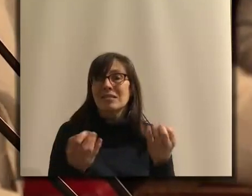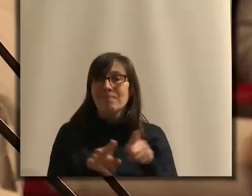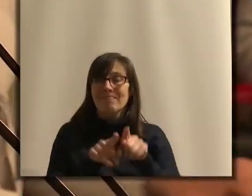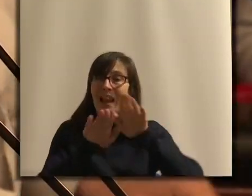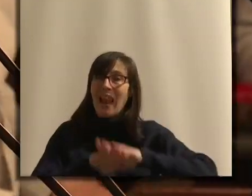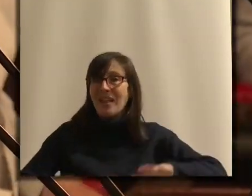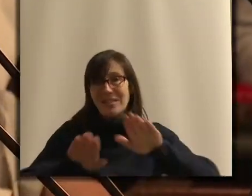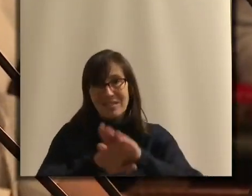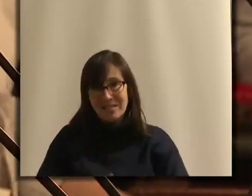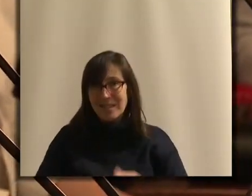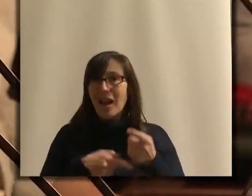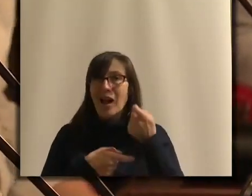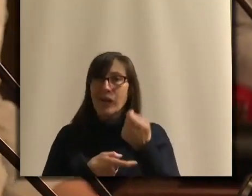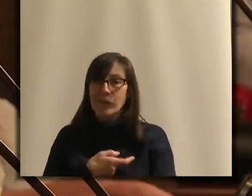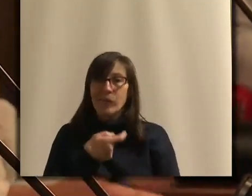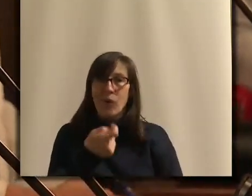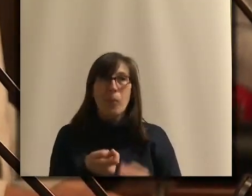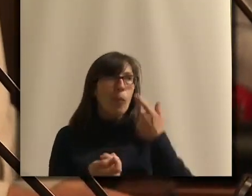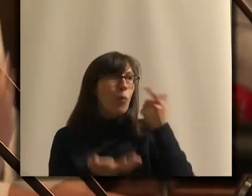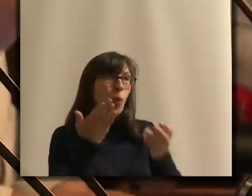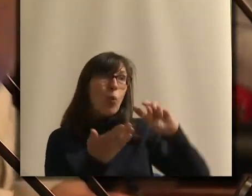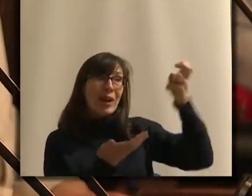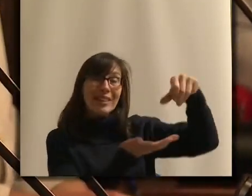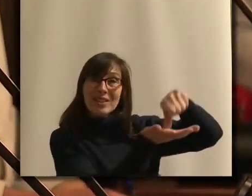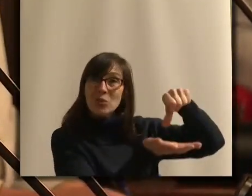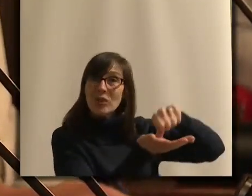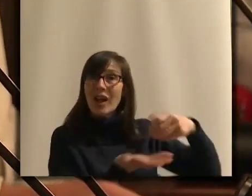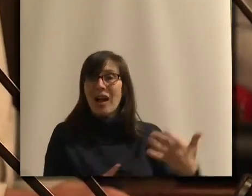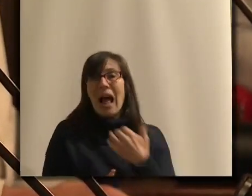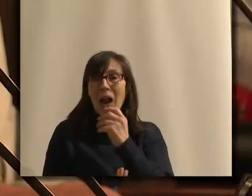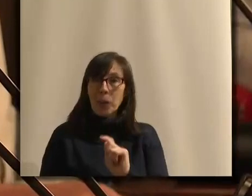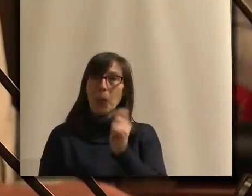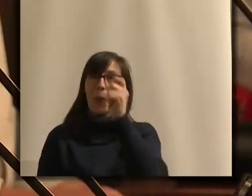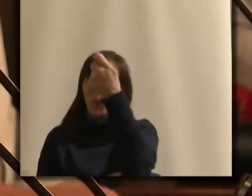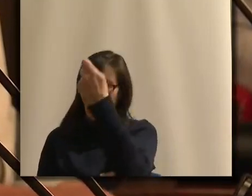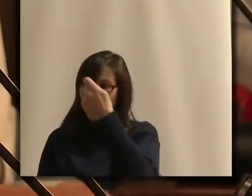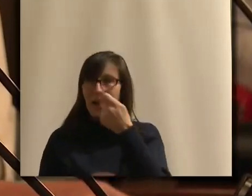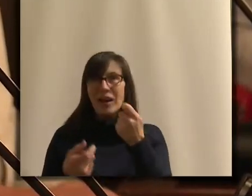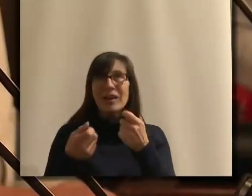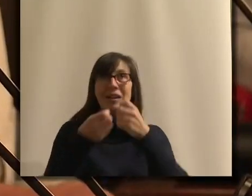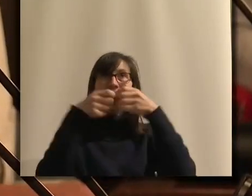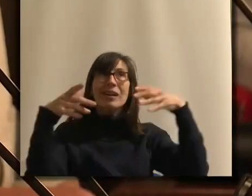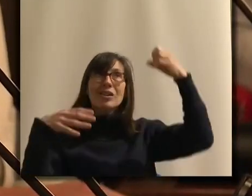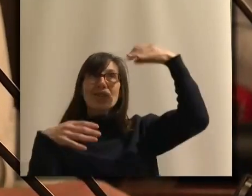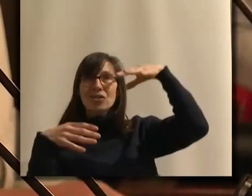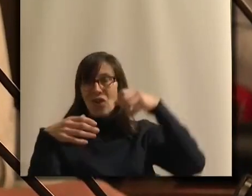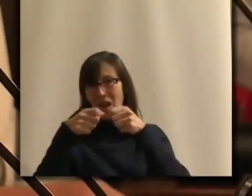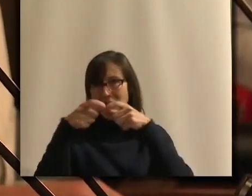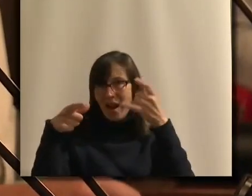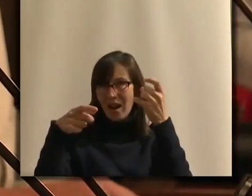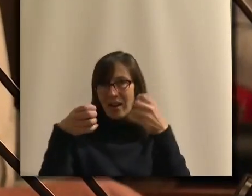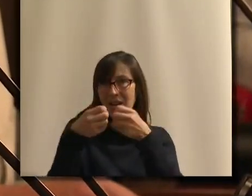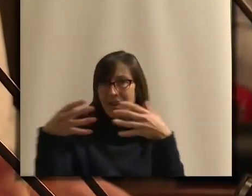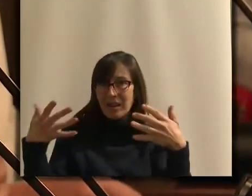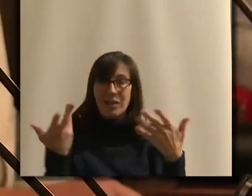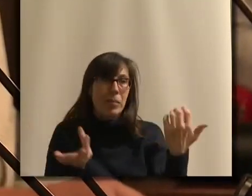punts, però ostres, si ens comparem amb altres ciutats, com abans comentava el company Roger, doncs si